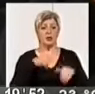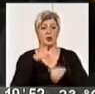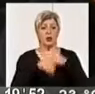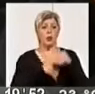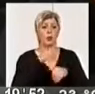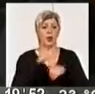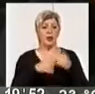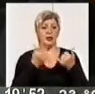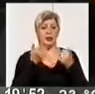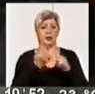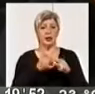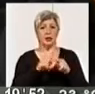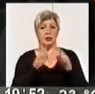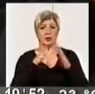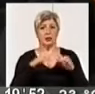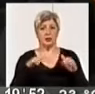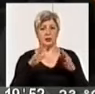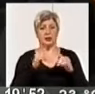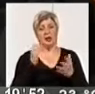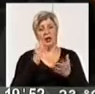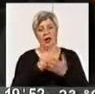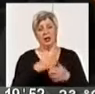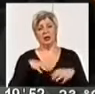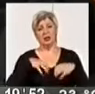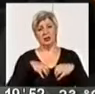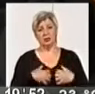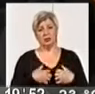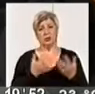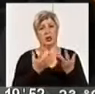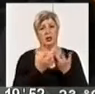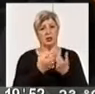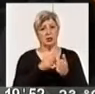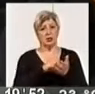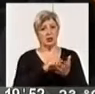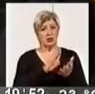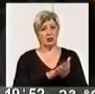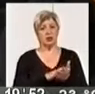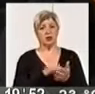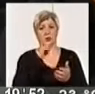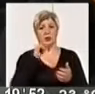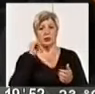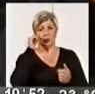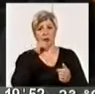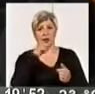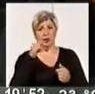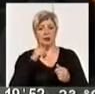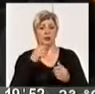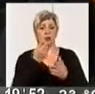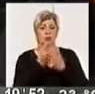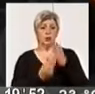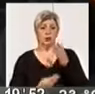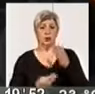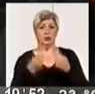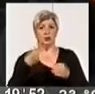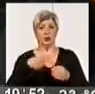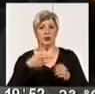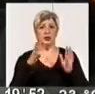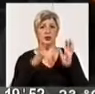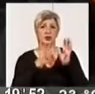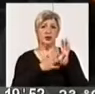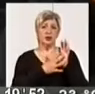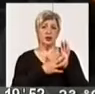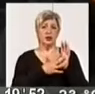лагерей. А есть грустная статистика. В прошлом году на водоемах области погибло 29 человек, из